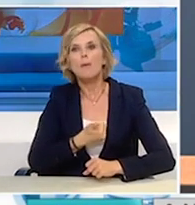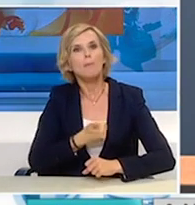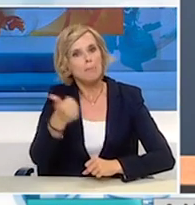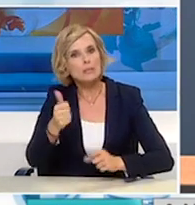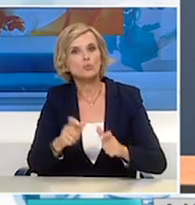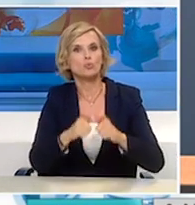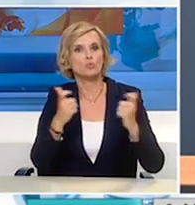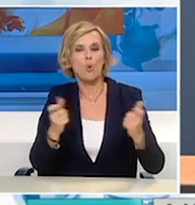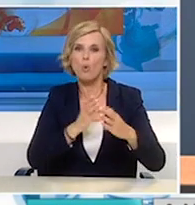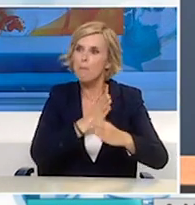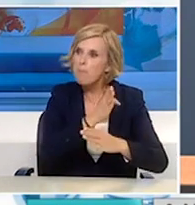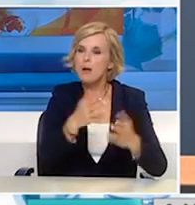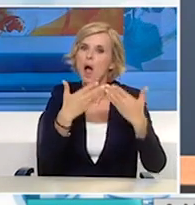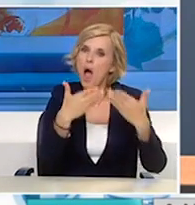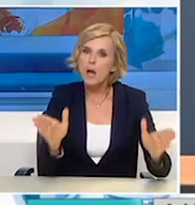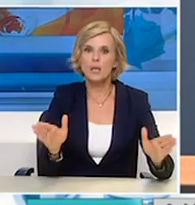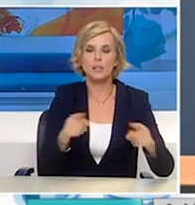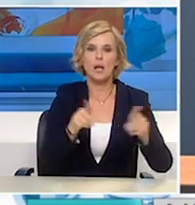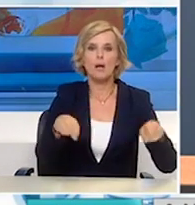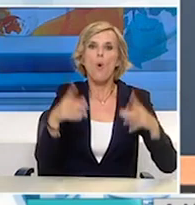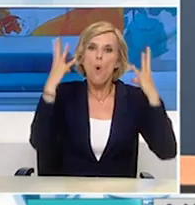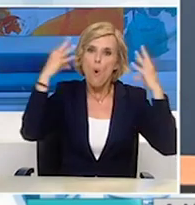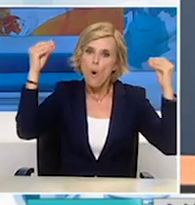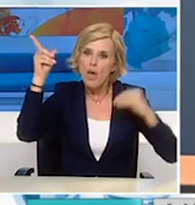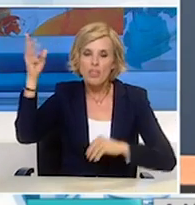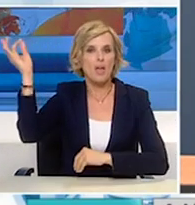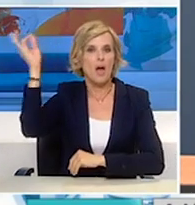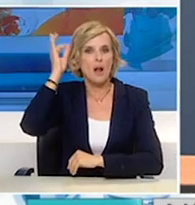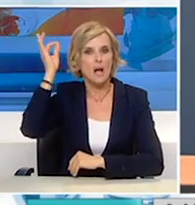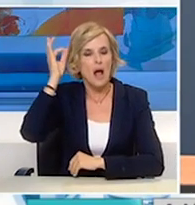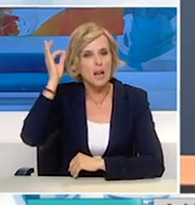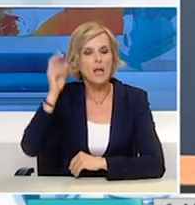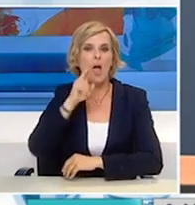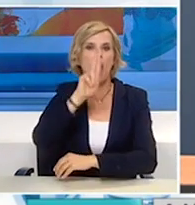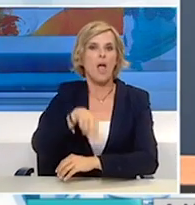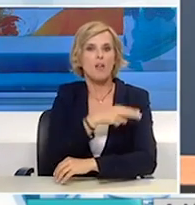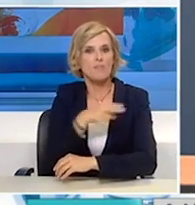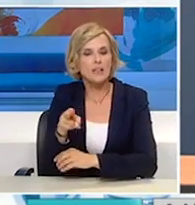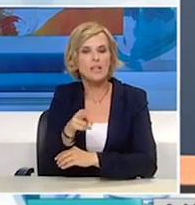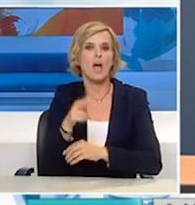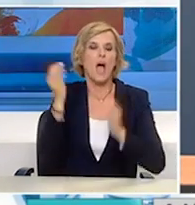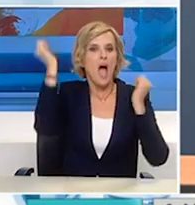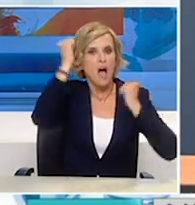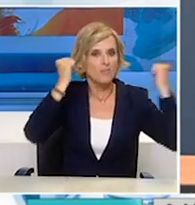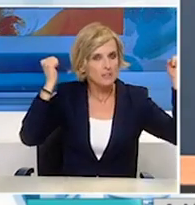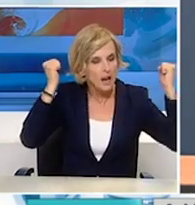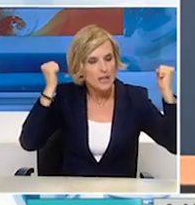φυσική παρουσία στη σχολική τάξη, όπως η Ολλανδία, η Γαλλία, η Ελβετία, η Αυστραλία,